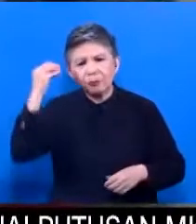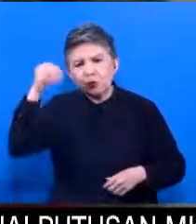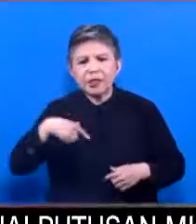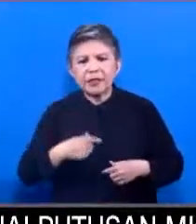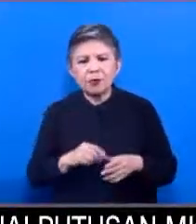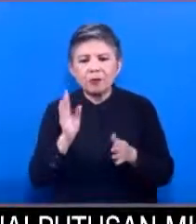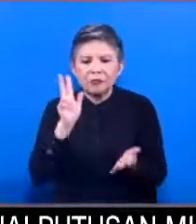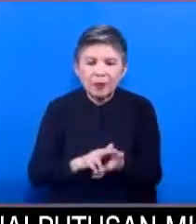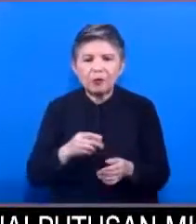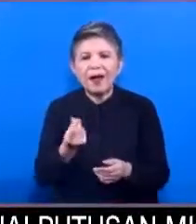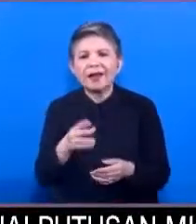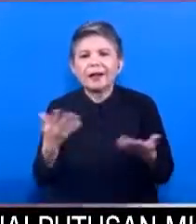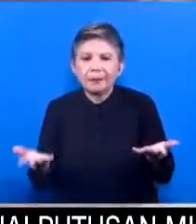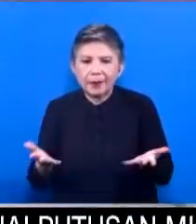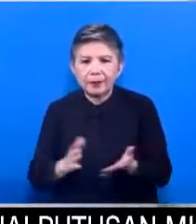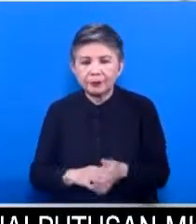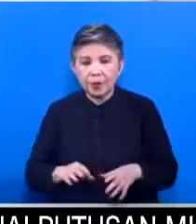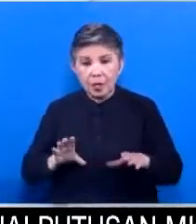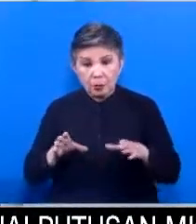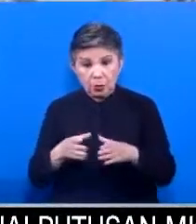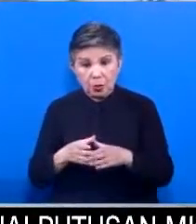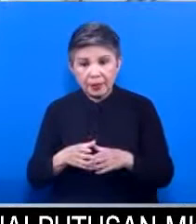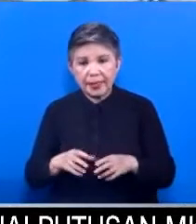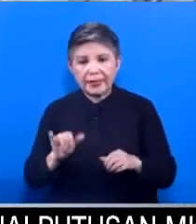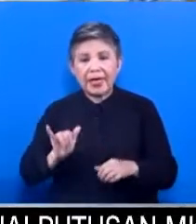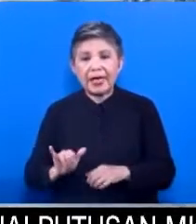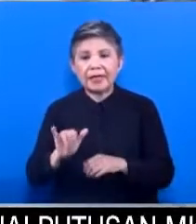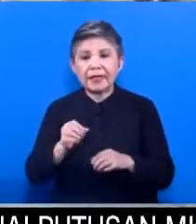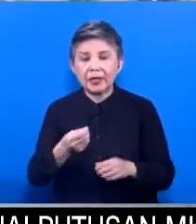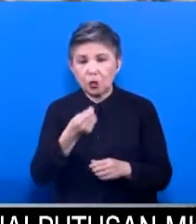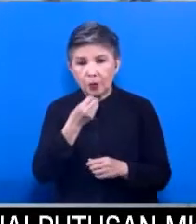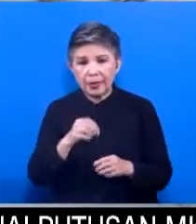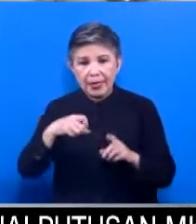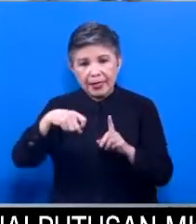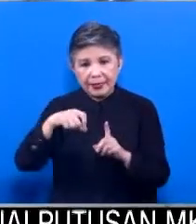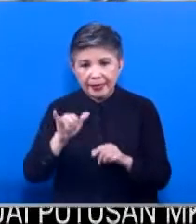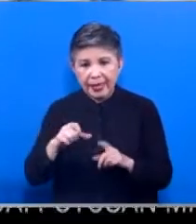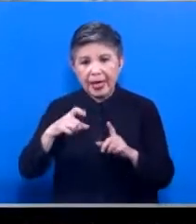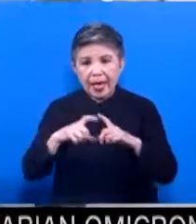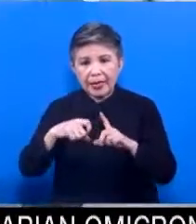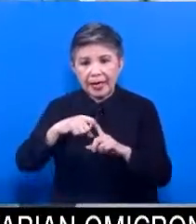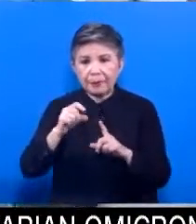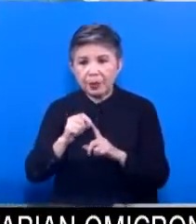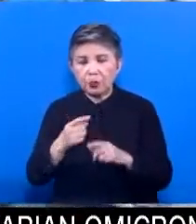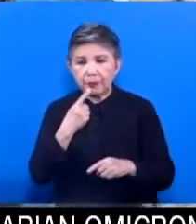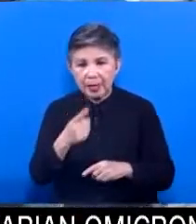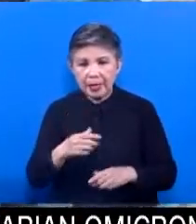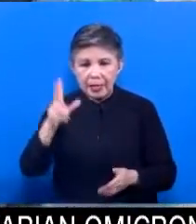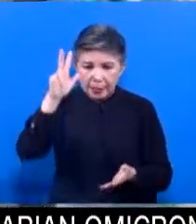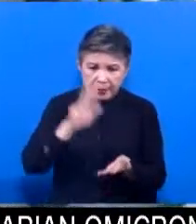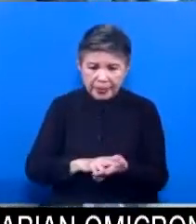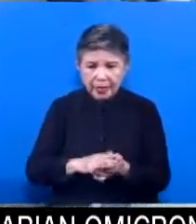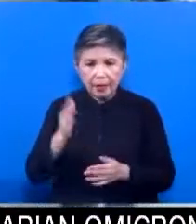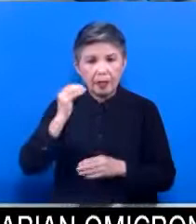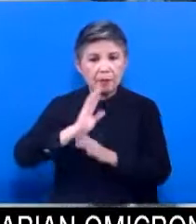jadi. Ketua Pengurus Harian Yayasan Lembaga Konsumen Indonesia YLKI Tulus Abadi mengatakan kebijakan pelarangan